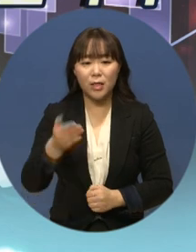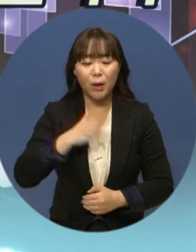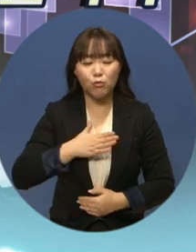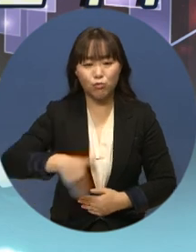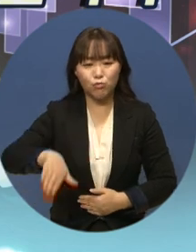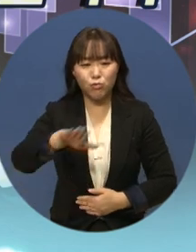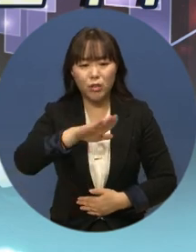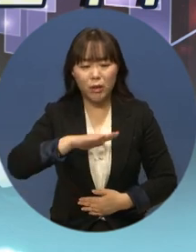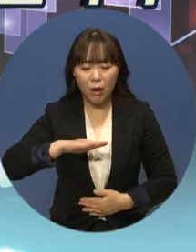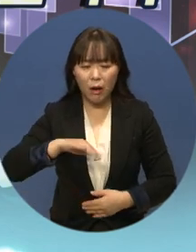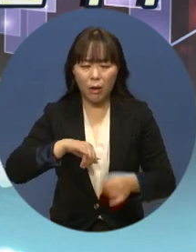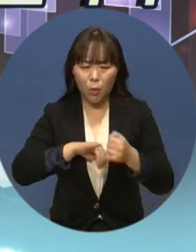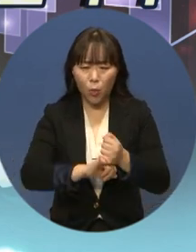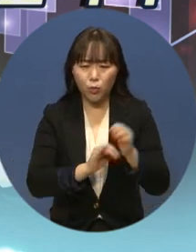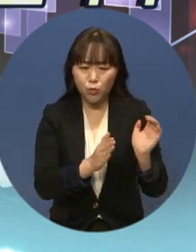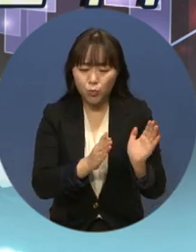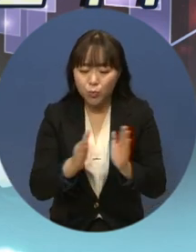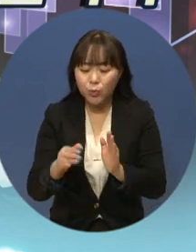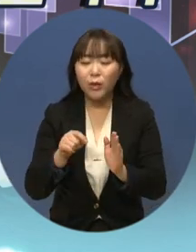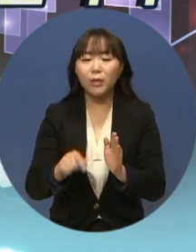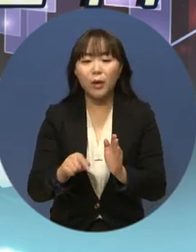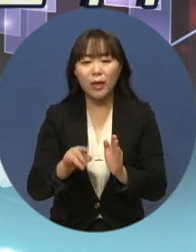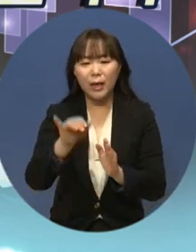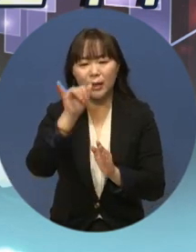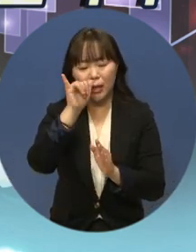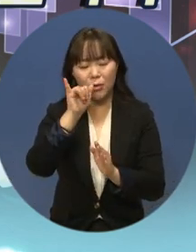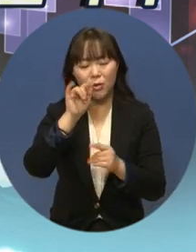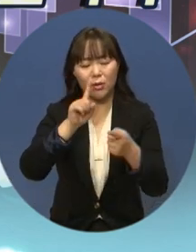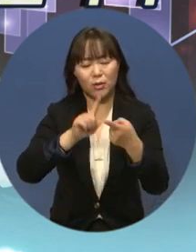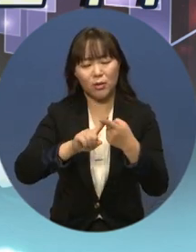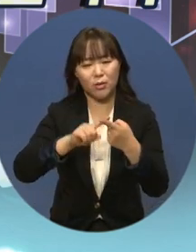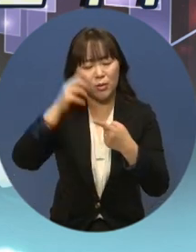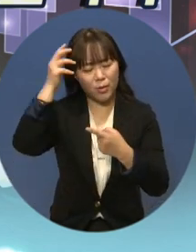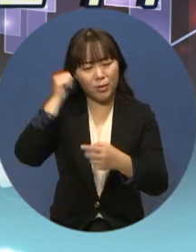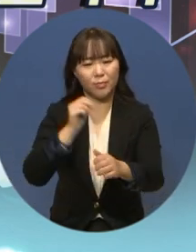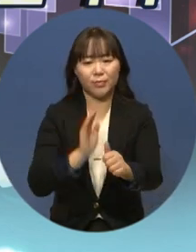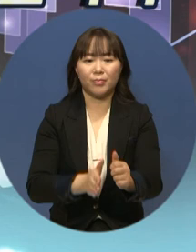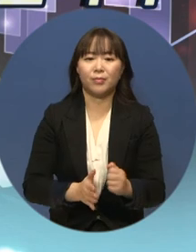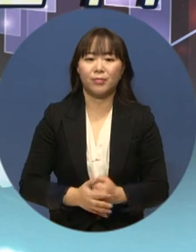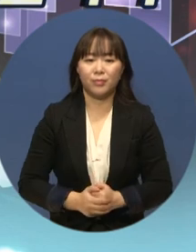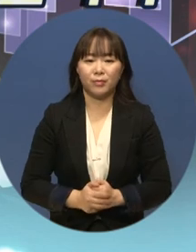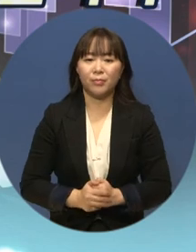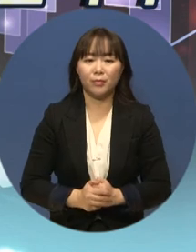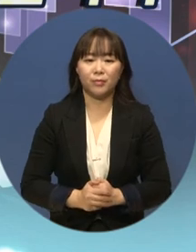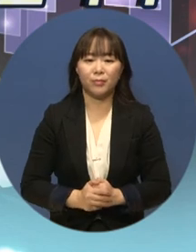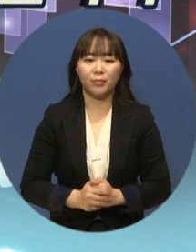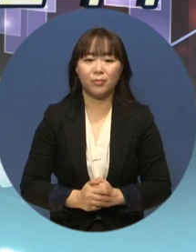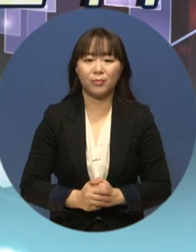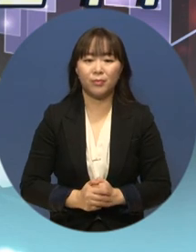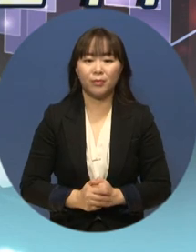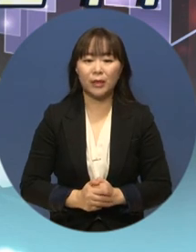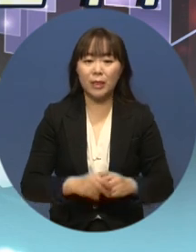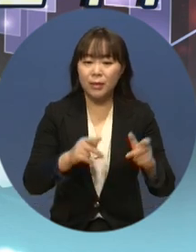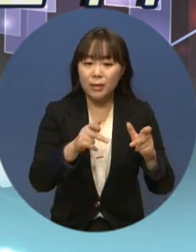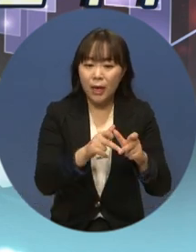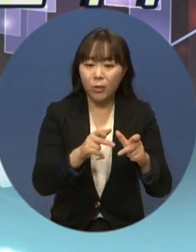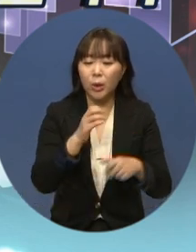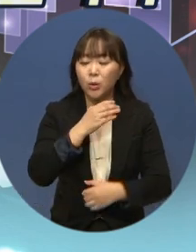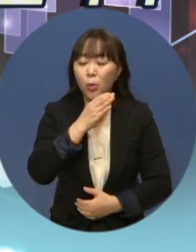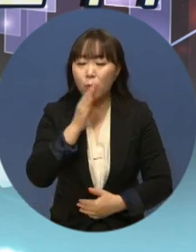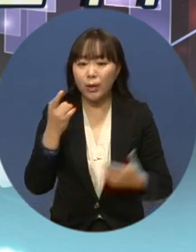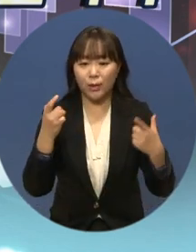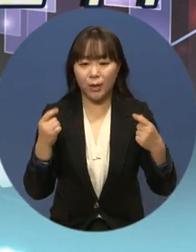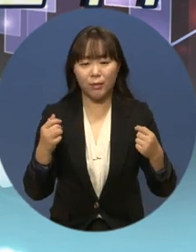우리가 놓치지 않고 챙겨야 할 부분이 있다는 것을 잊어서는 안 됩니다. 장애인과 노인